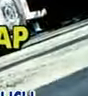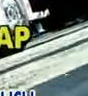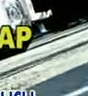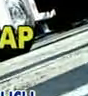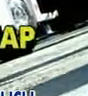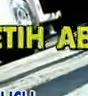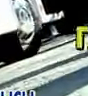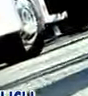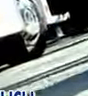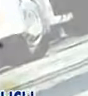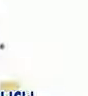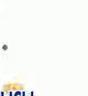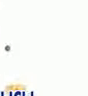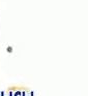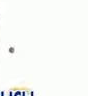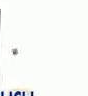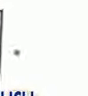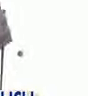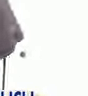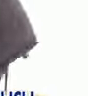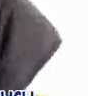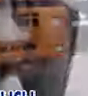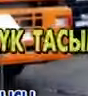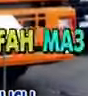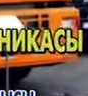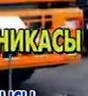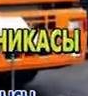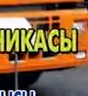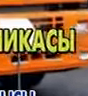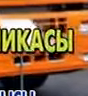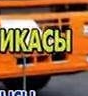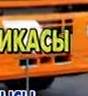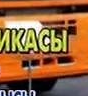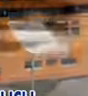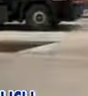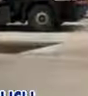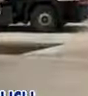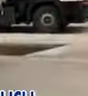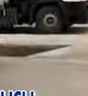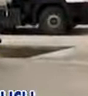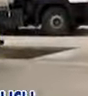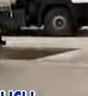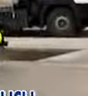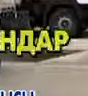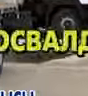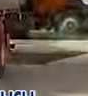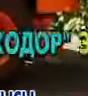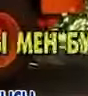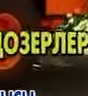автобустар. Мүмкіндігі шектеулі жандарды да тасымалдауға ыңғайлы. Күрделі жүк тасымалдауына арналған Маз техникасы.